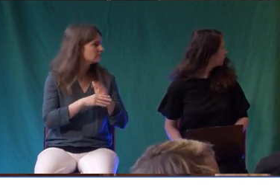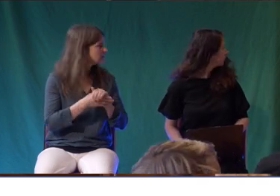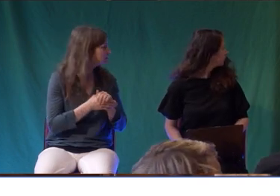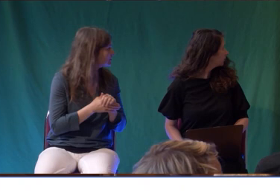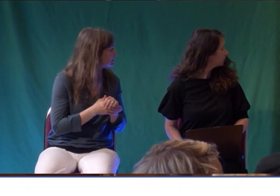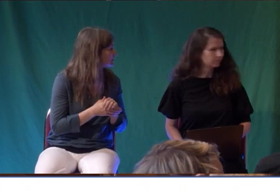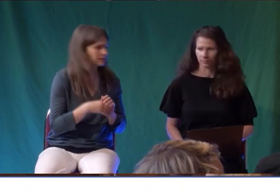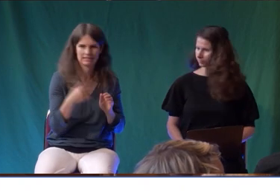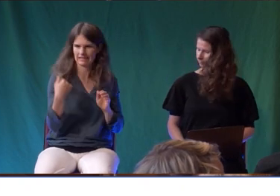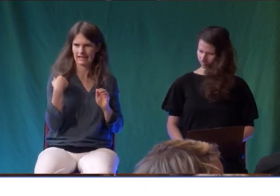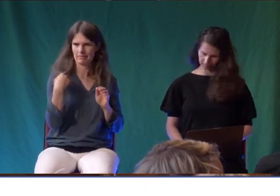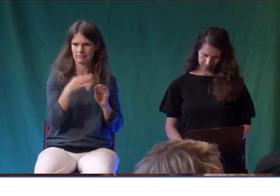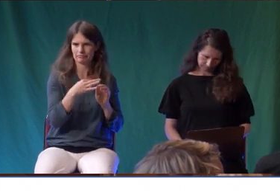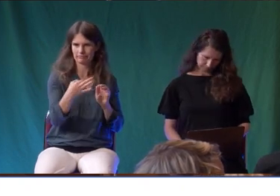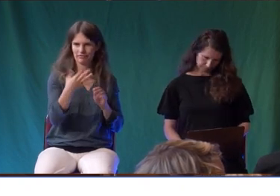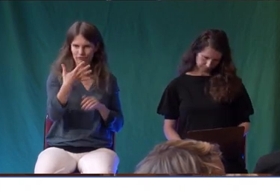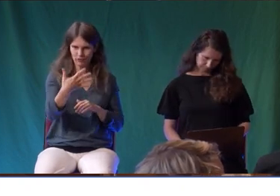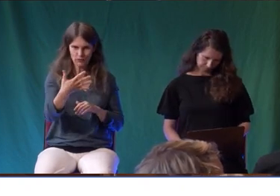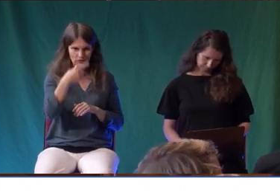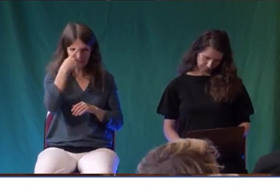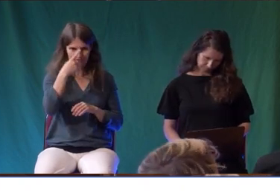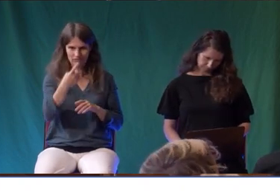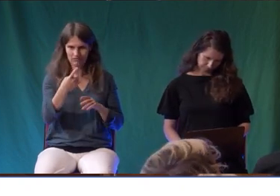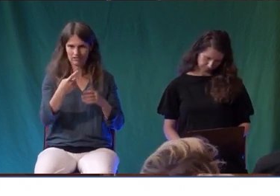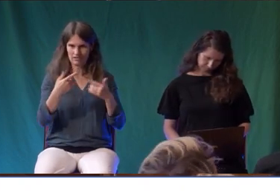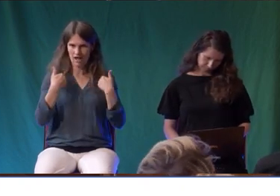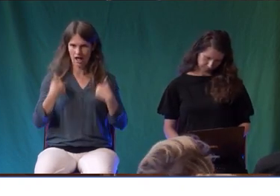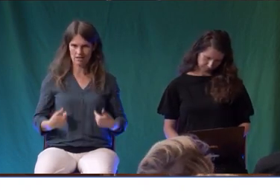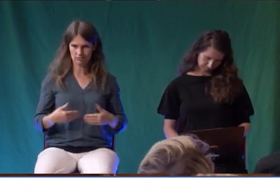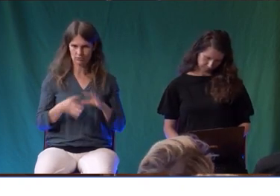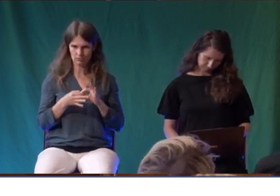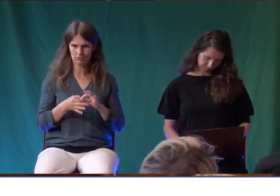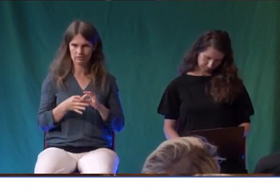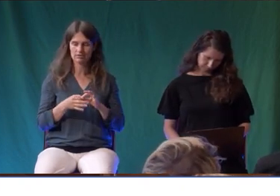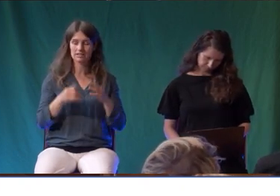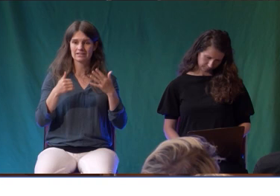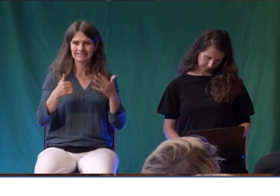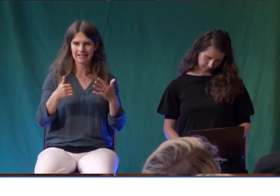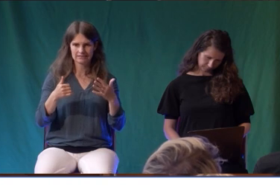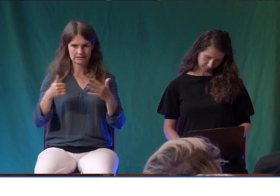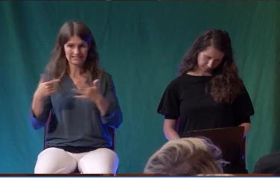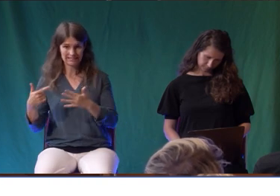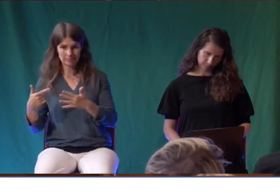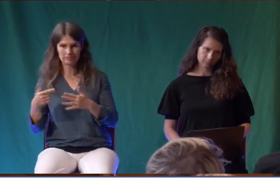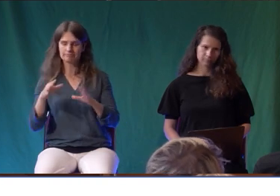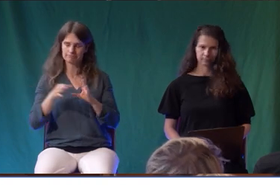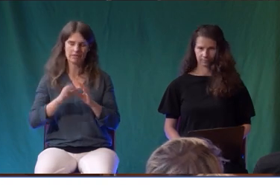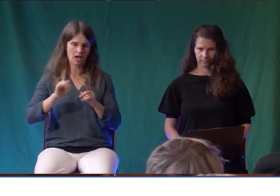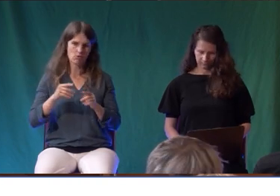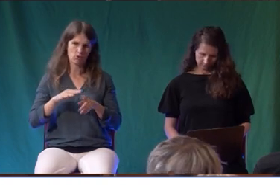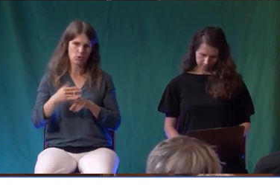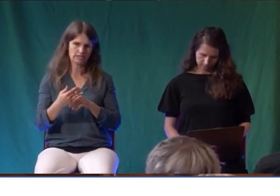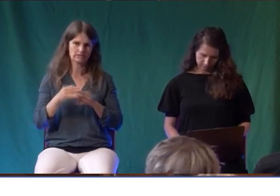Leitlinie 5 die pädagogische unterstütze die professionelle Haltung Leitlinie 6 und 7 beschäftigen sich auch noch mit der pädagogischen